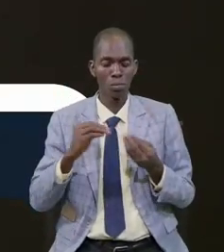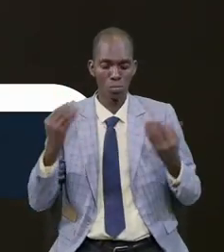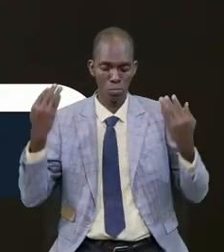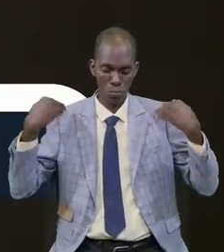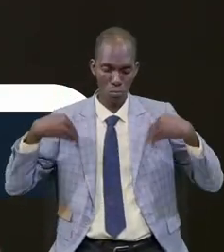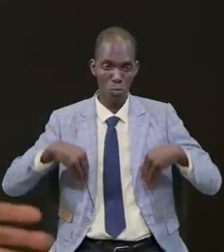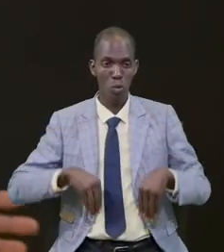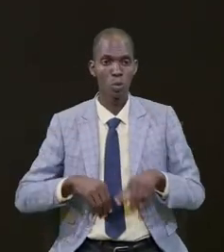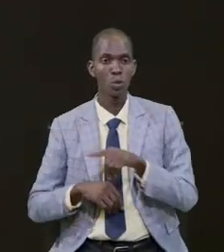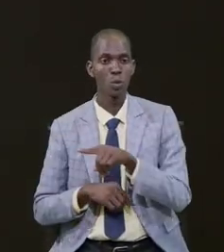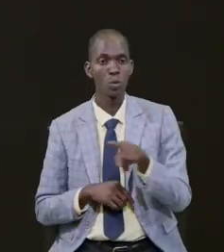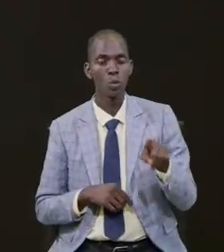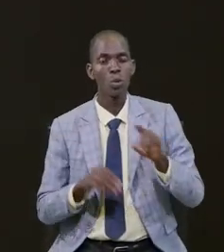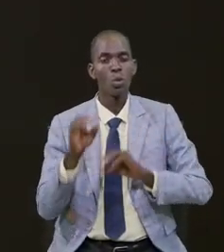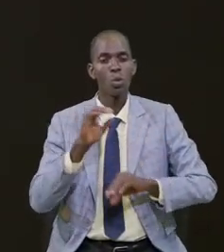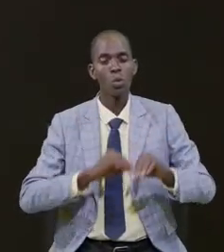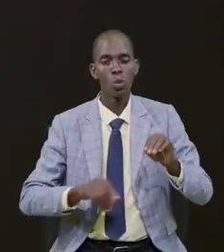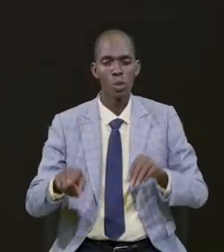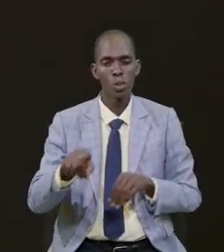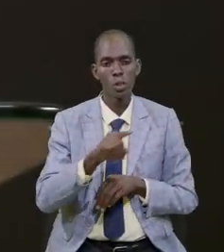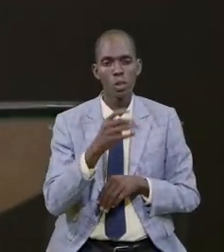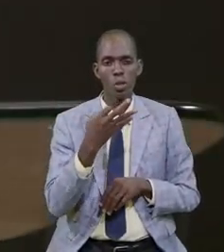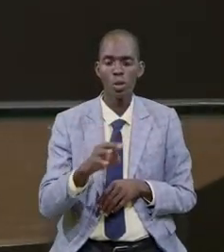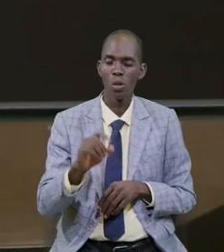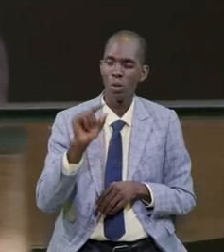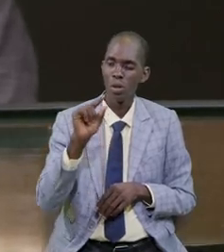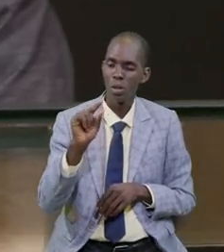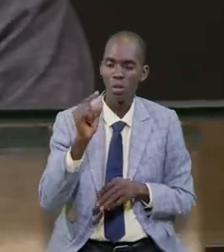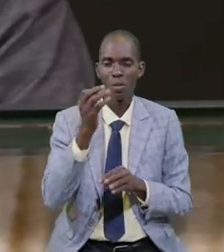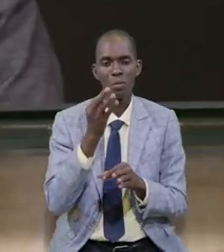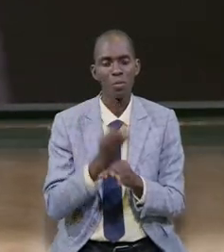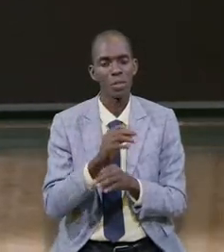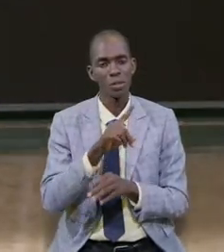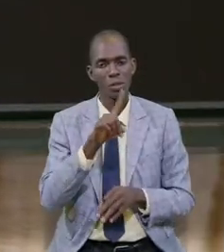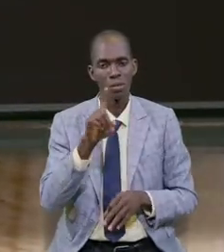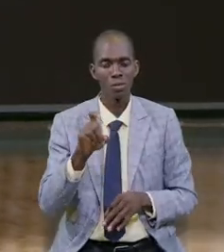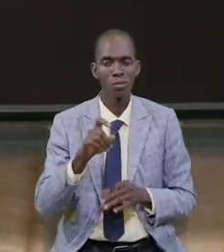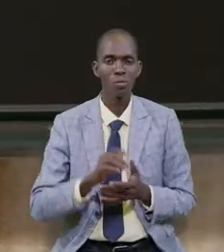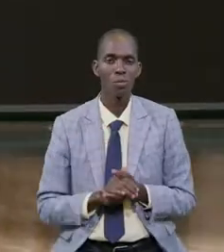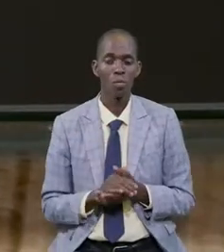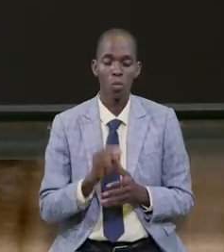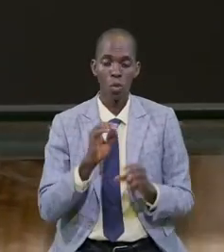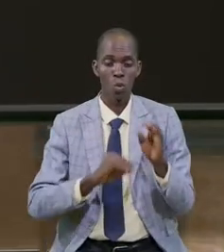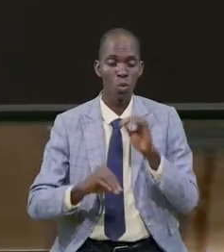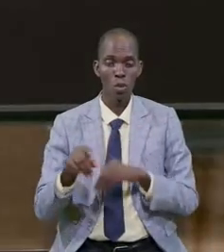ne vous vêtira-t-il pas à plus forte raison, gens de peu de foi ?»